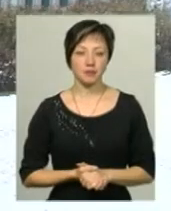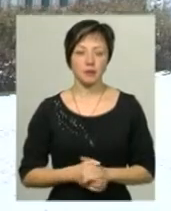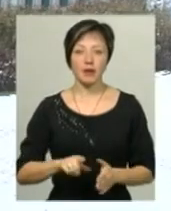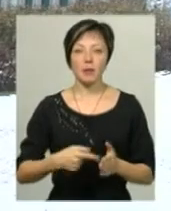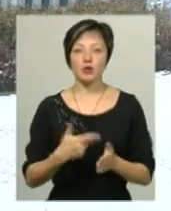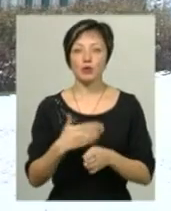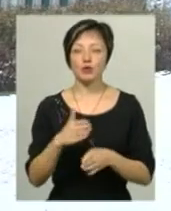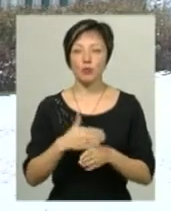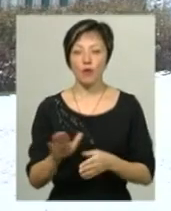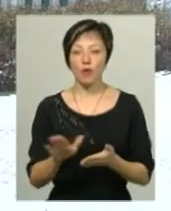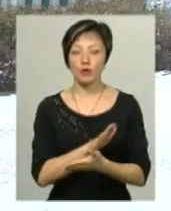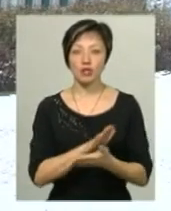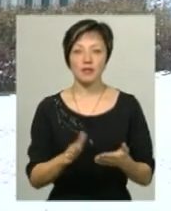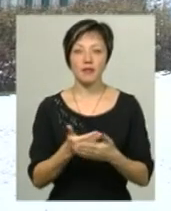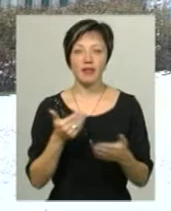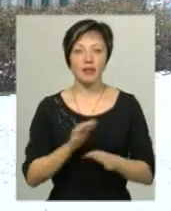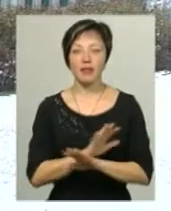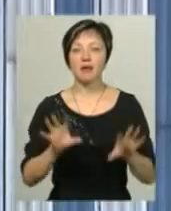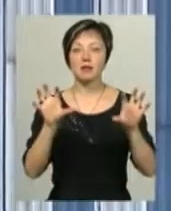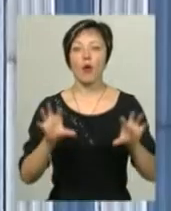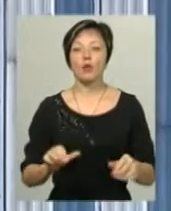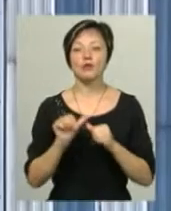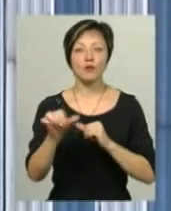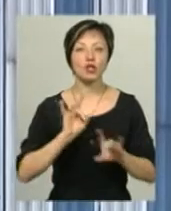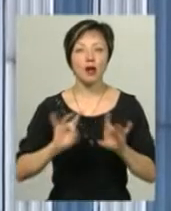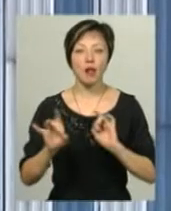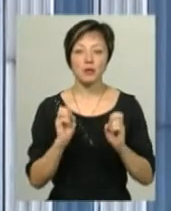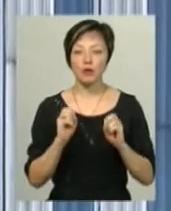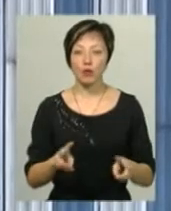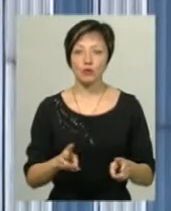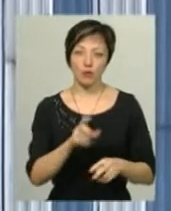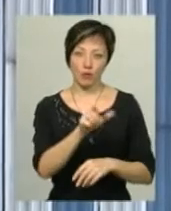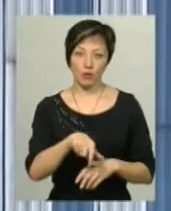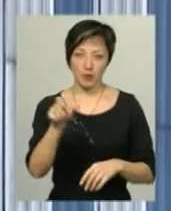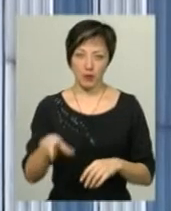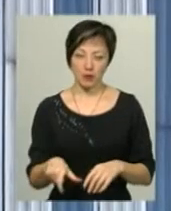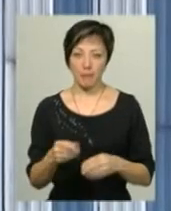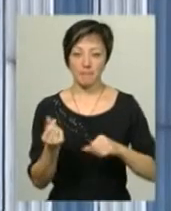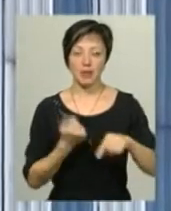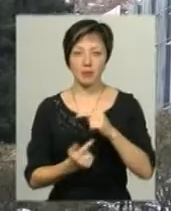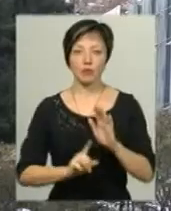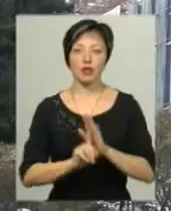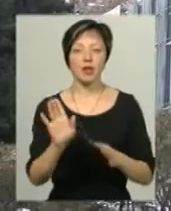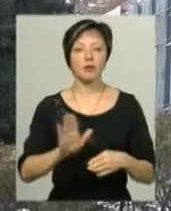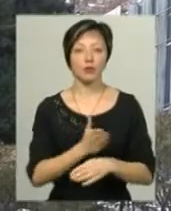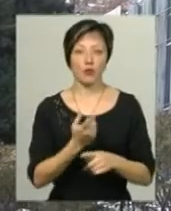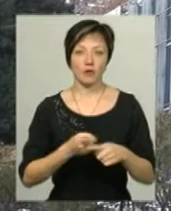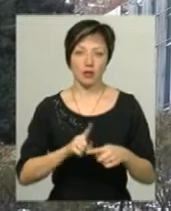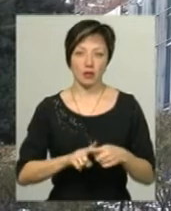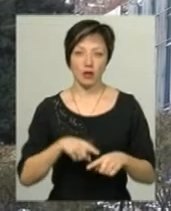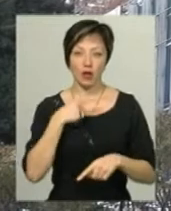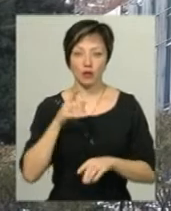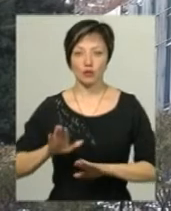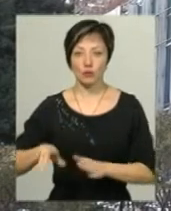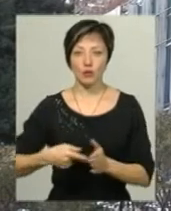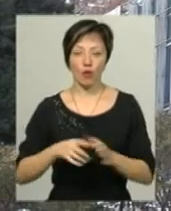Місто поступово очистять від незаконної зовнішньої реклами або такої, що загрожує безпеці громадян. Підприємці наразі почали демонтовувати її, каже